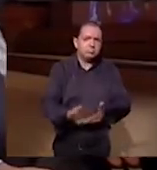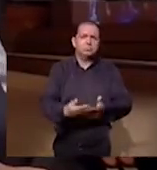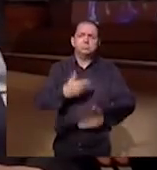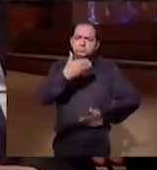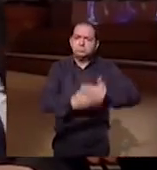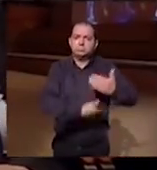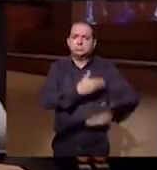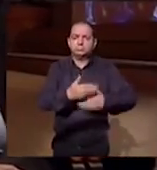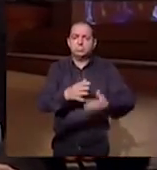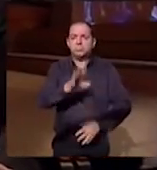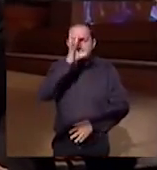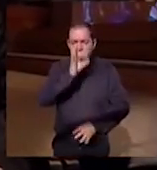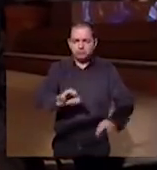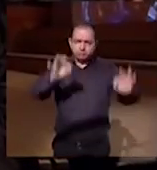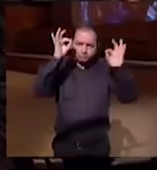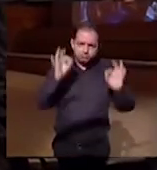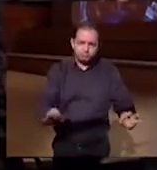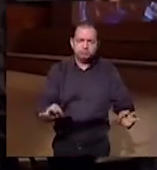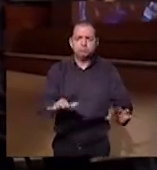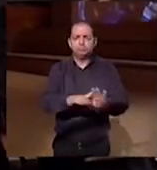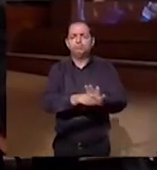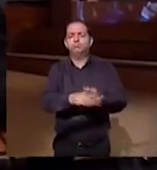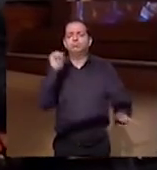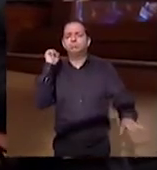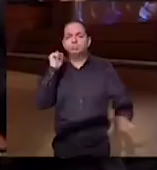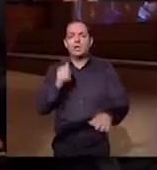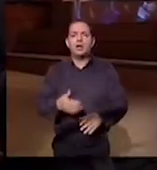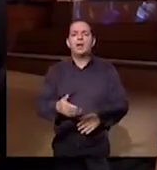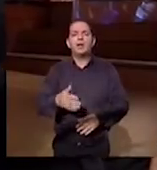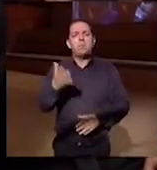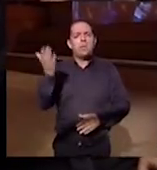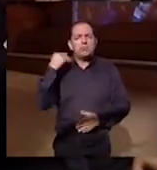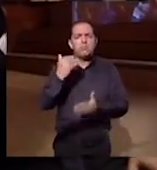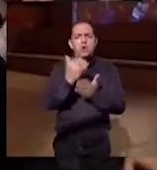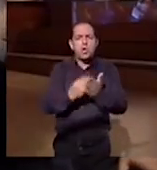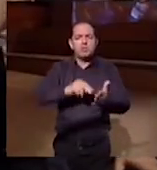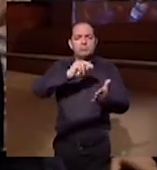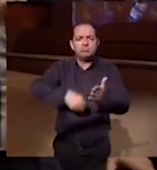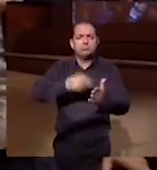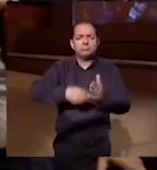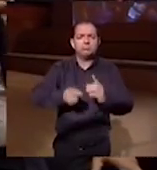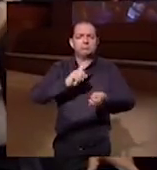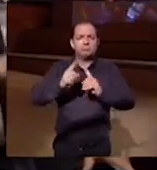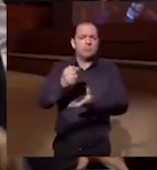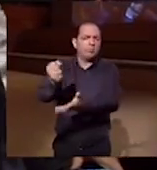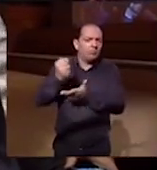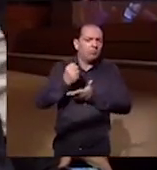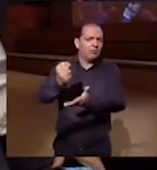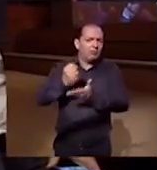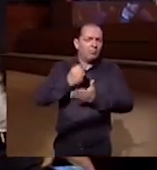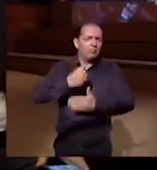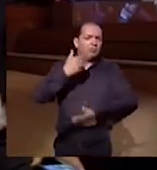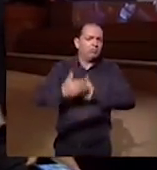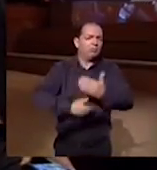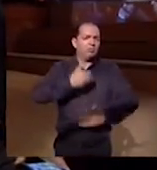έξοδο μετά από 8 και πλέον χρόνια από τα προγράμματα στήριξης. Αυτό αποδεικνύει όμως